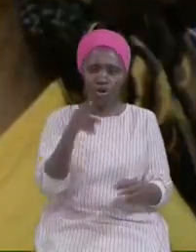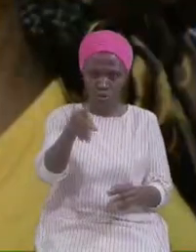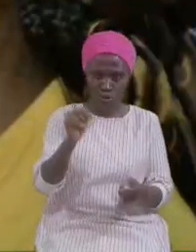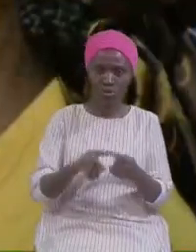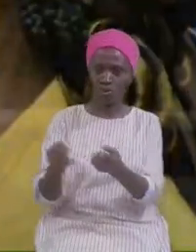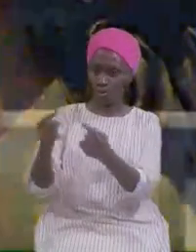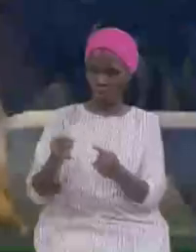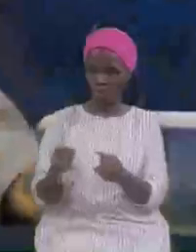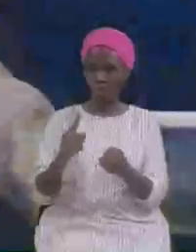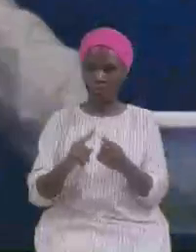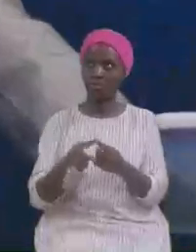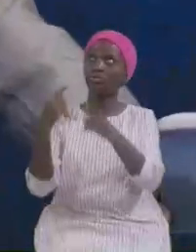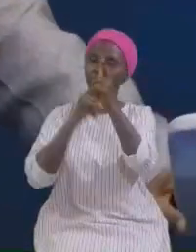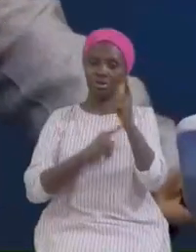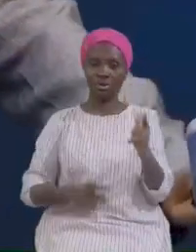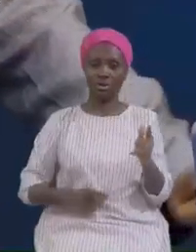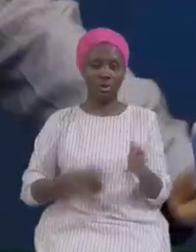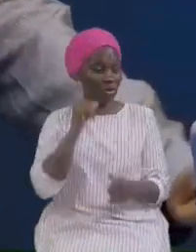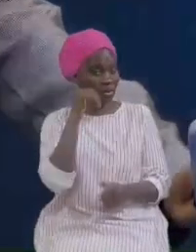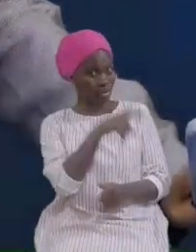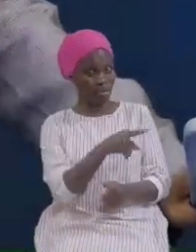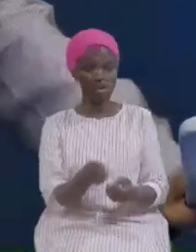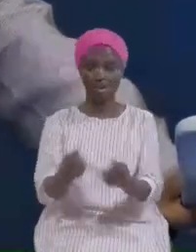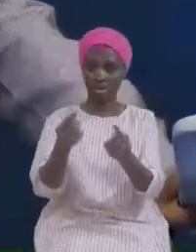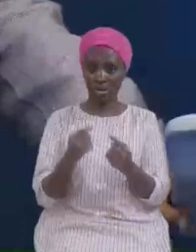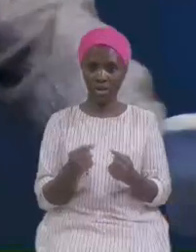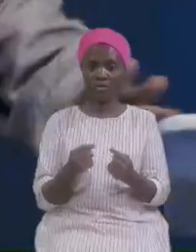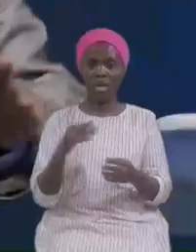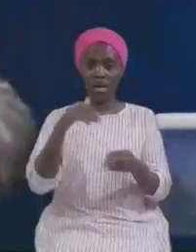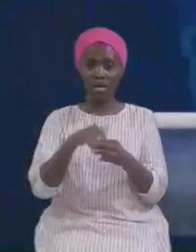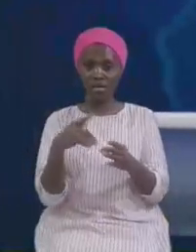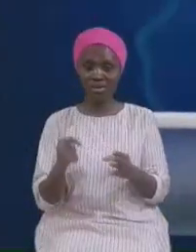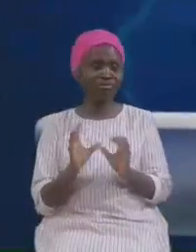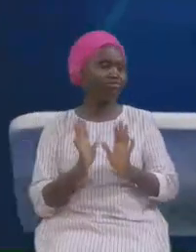dois venir au Seigneur. Elle est venue dans la foule